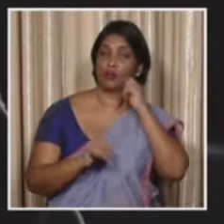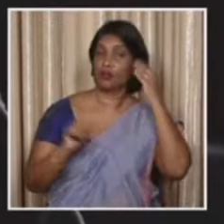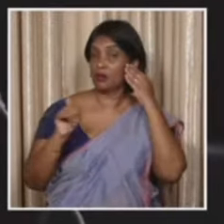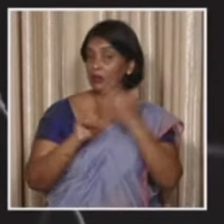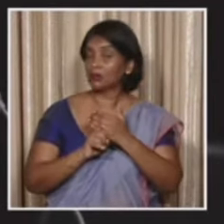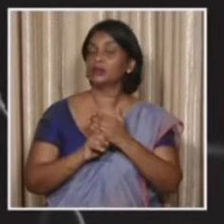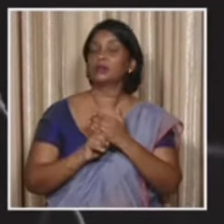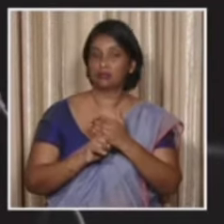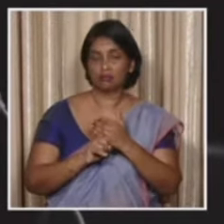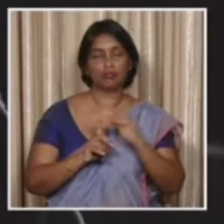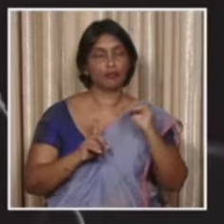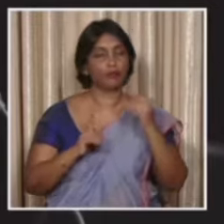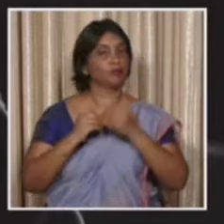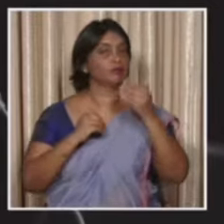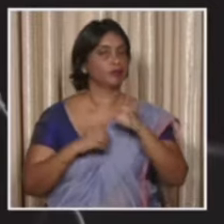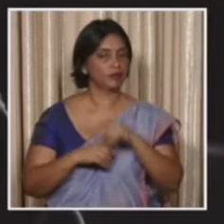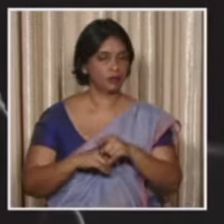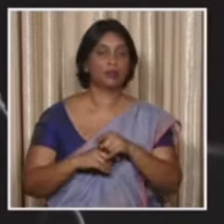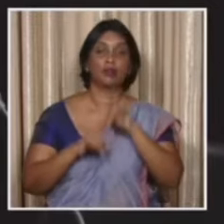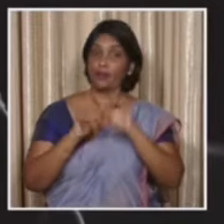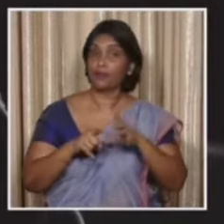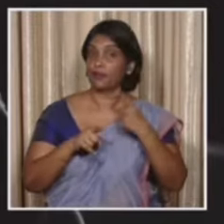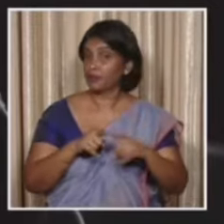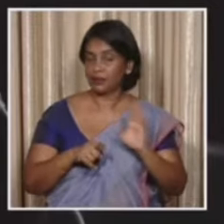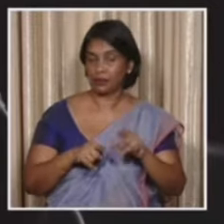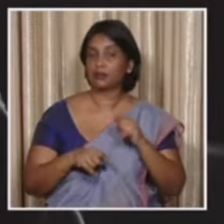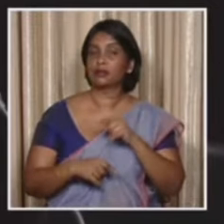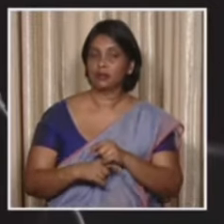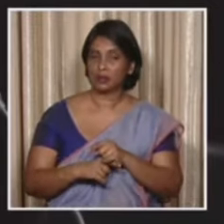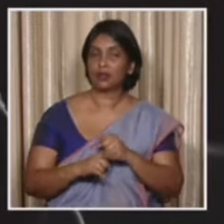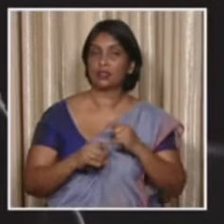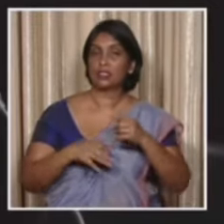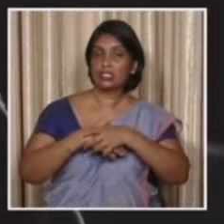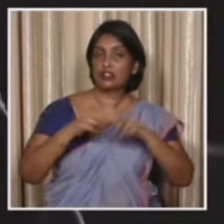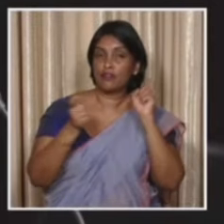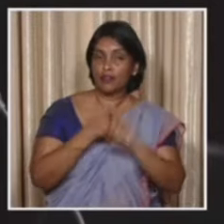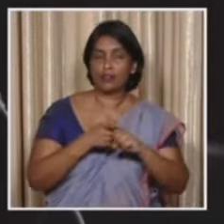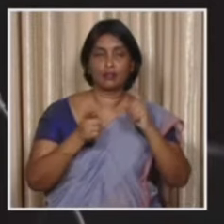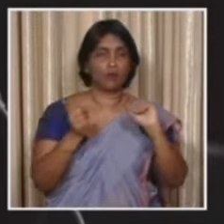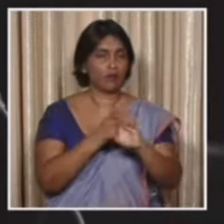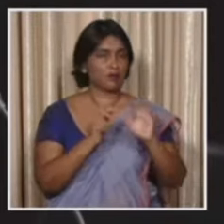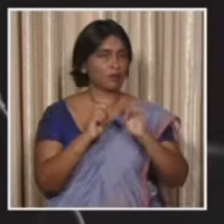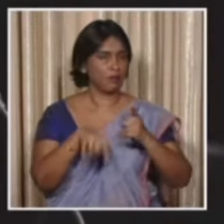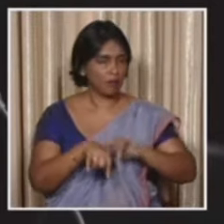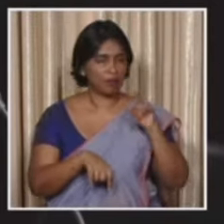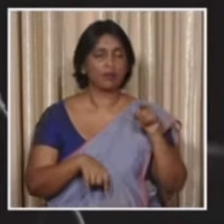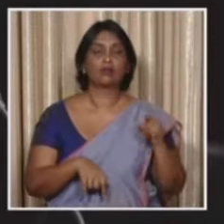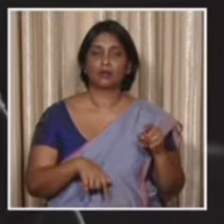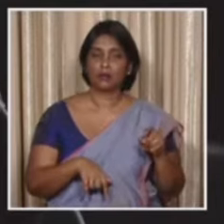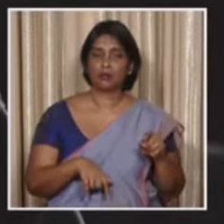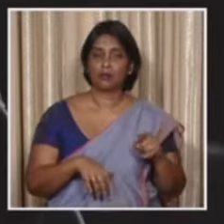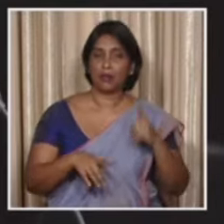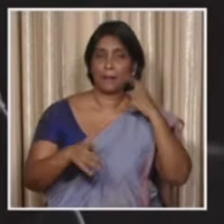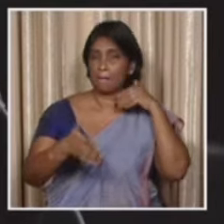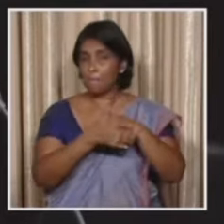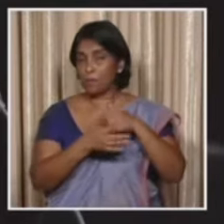ஜனதாகி அரகலே இதிரியே ஹிட்டு ஏ விதரத்னவை ஜாதிவாதி கோலாகல நத்துவேன கொட்ட